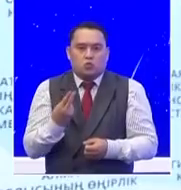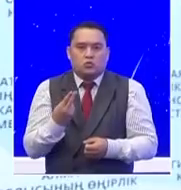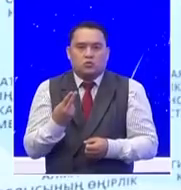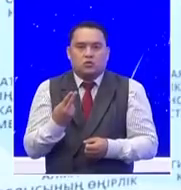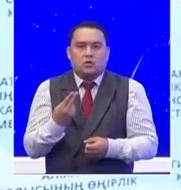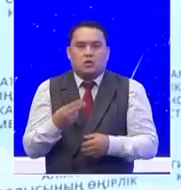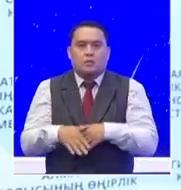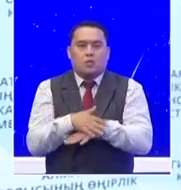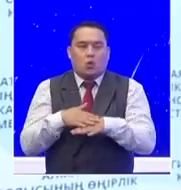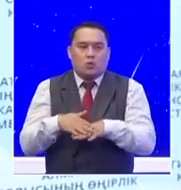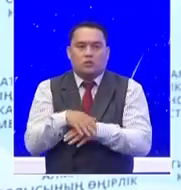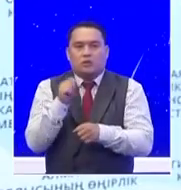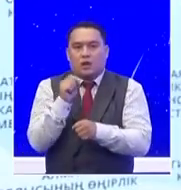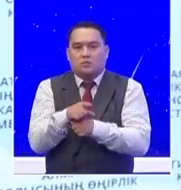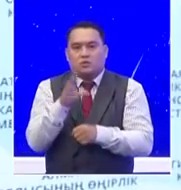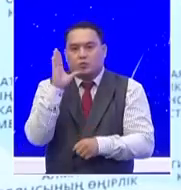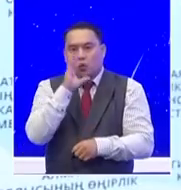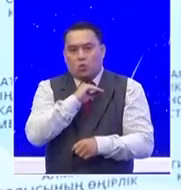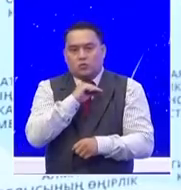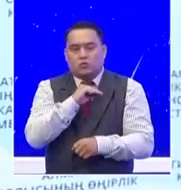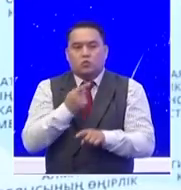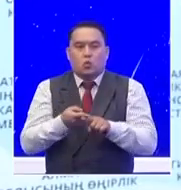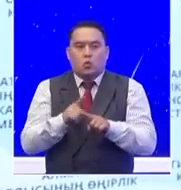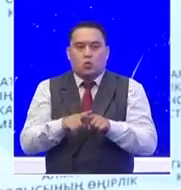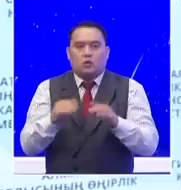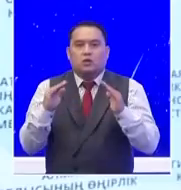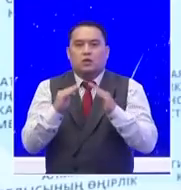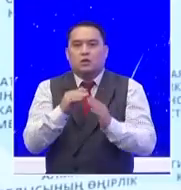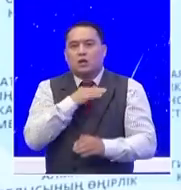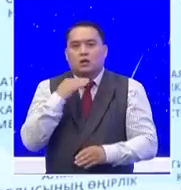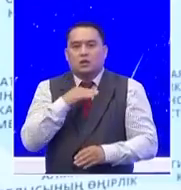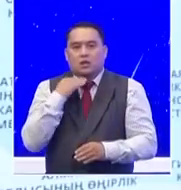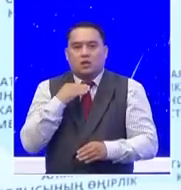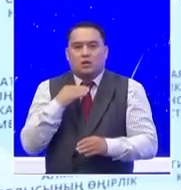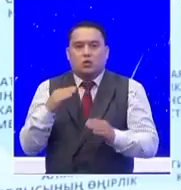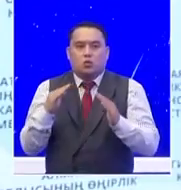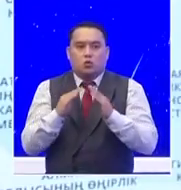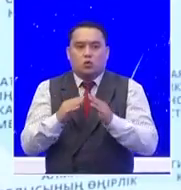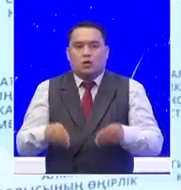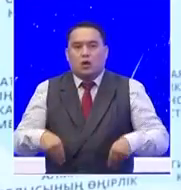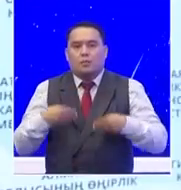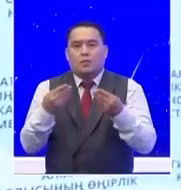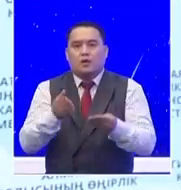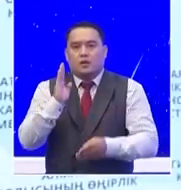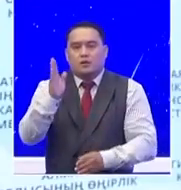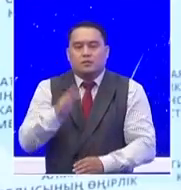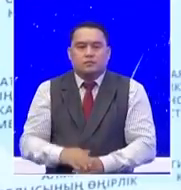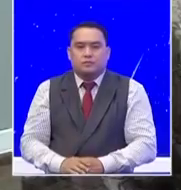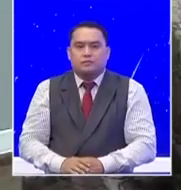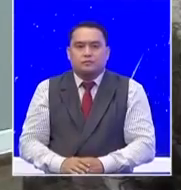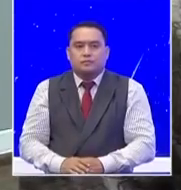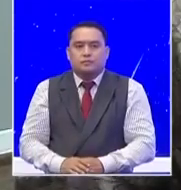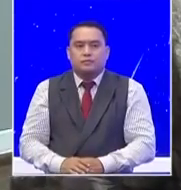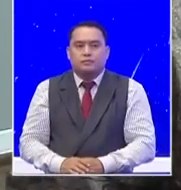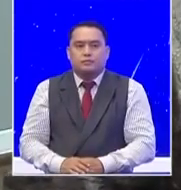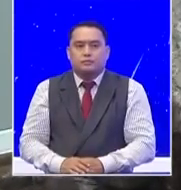төмен болған болса, тапсырыс берсе болады, сол шалынған құрбандықтың еті ол кісілердің қақпасына дейін жеткізіліп берілетін болады.